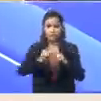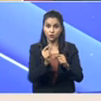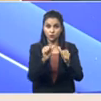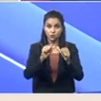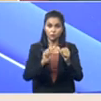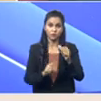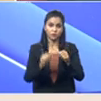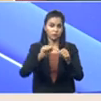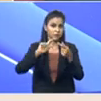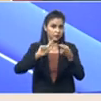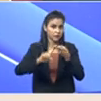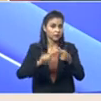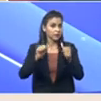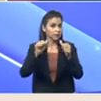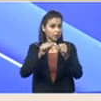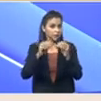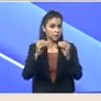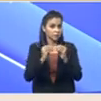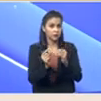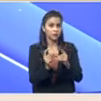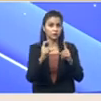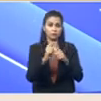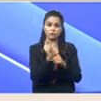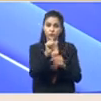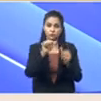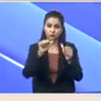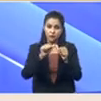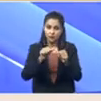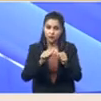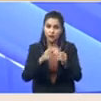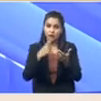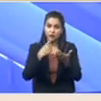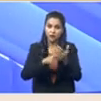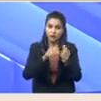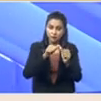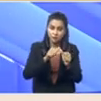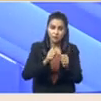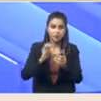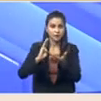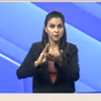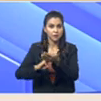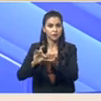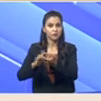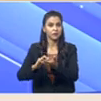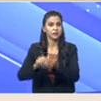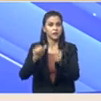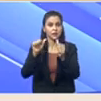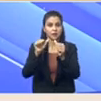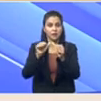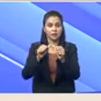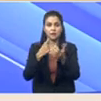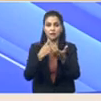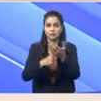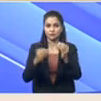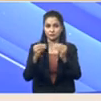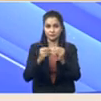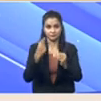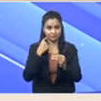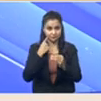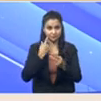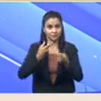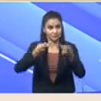अब्दुल्ला अल बारून ने रामायण और महाभारत का अरबी में अनुवाद किया है। यह